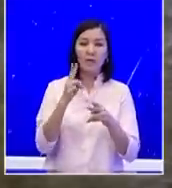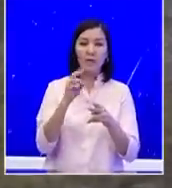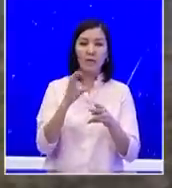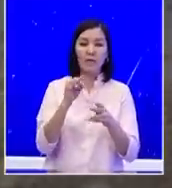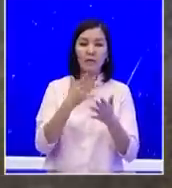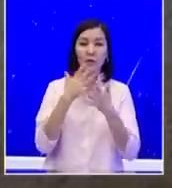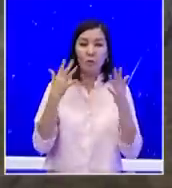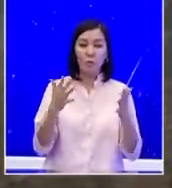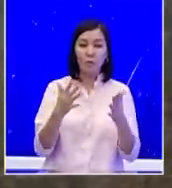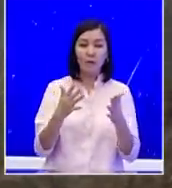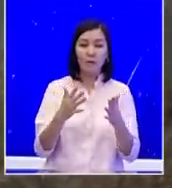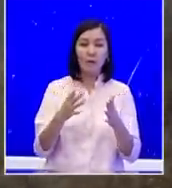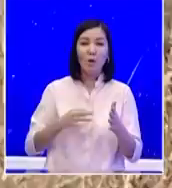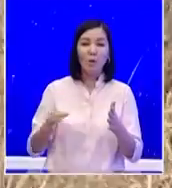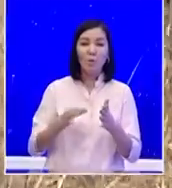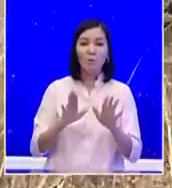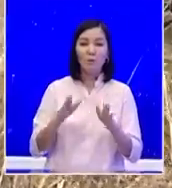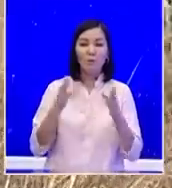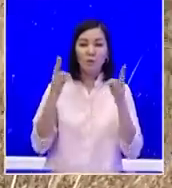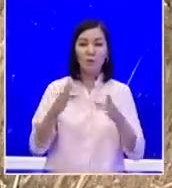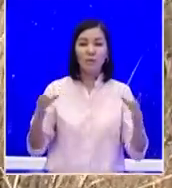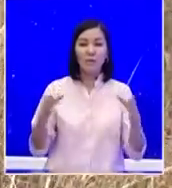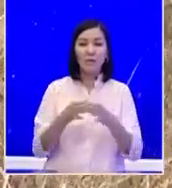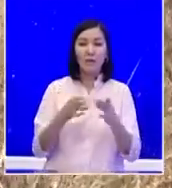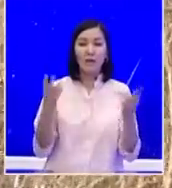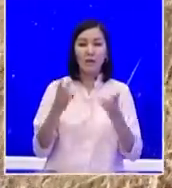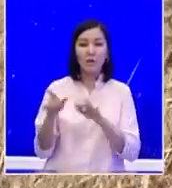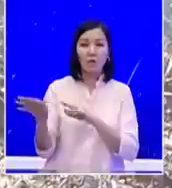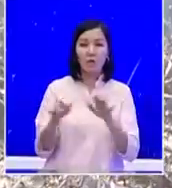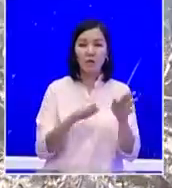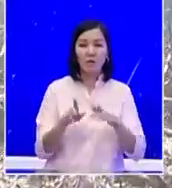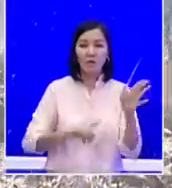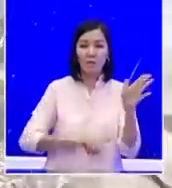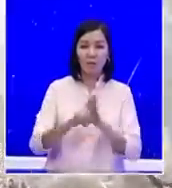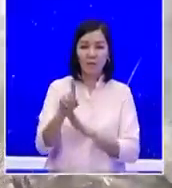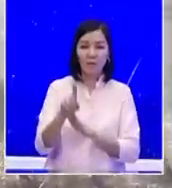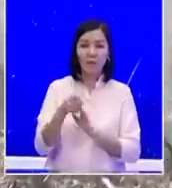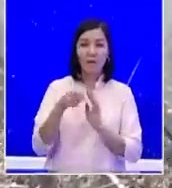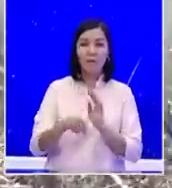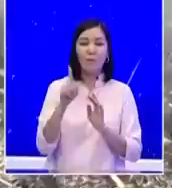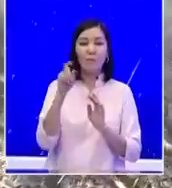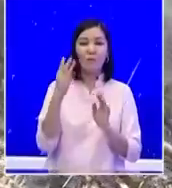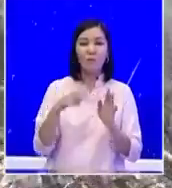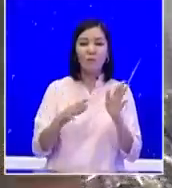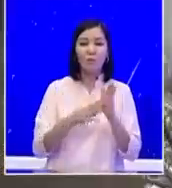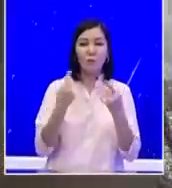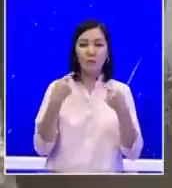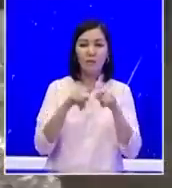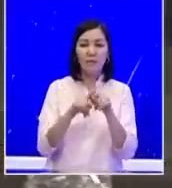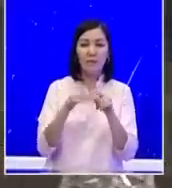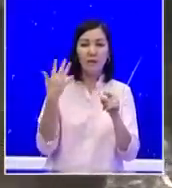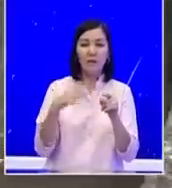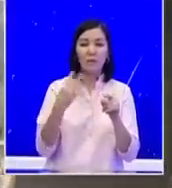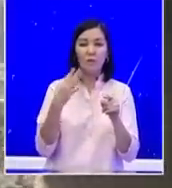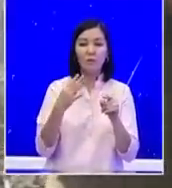көп. Осыған орай облыстық төтенше жағдай департаменті қажетті шараларды қолға алған. 1139 бірлік техника,